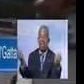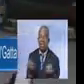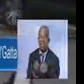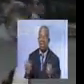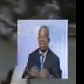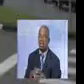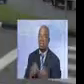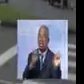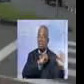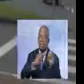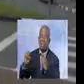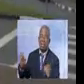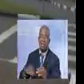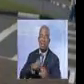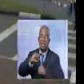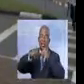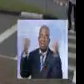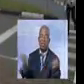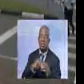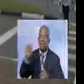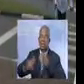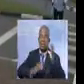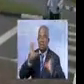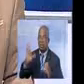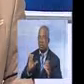et des représentants des partis politiques.